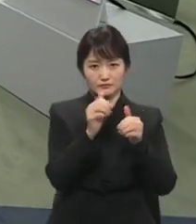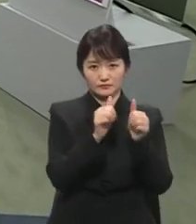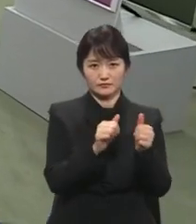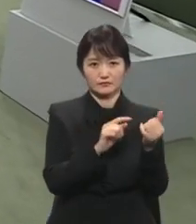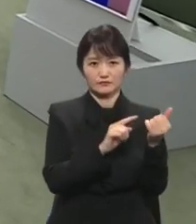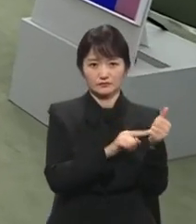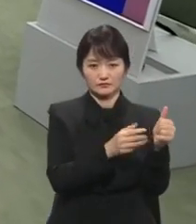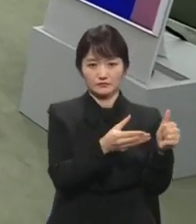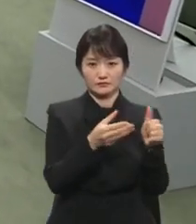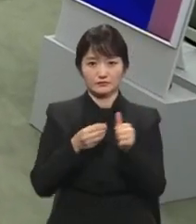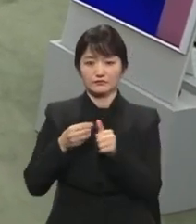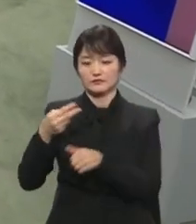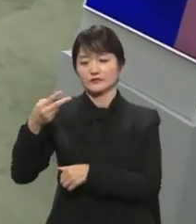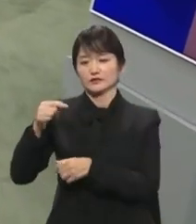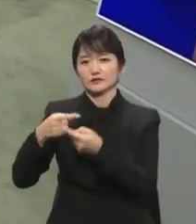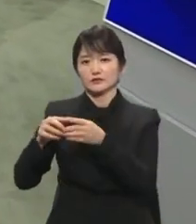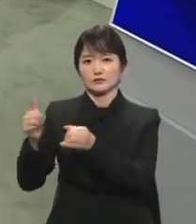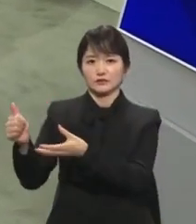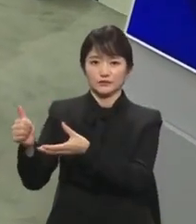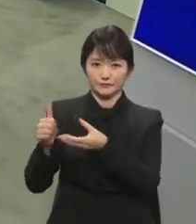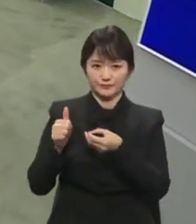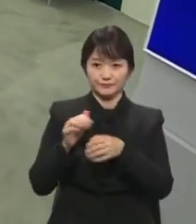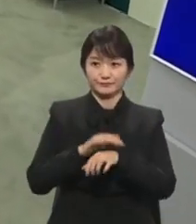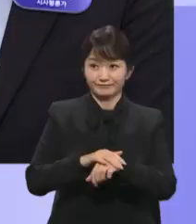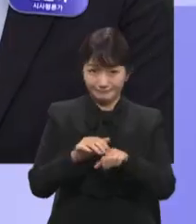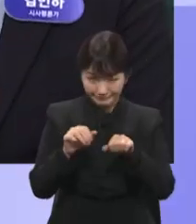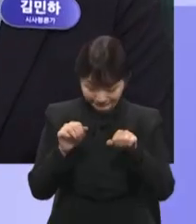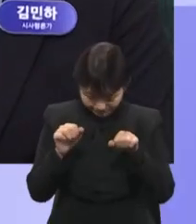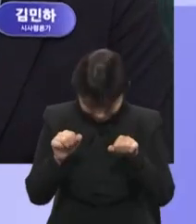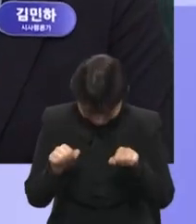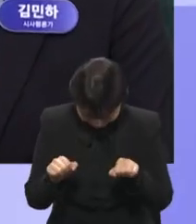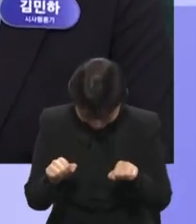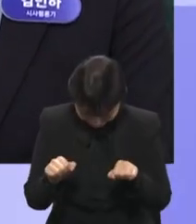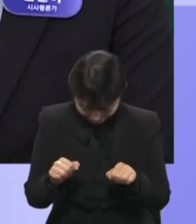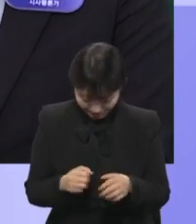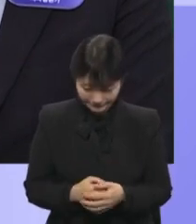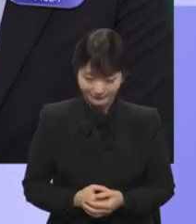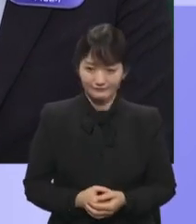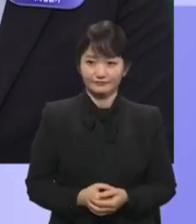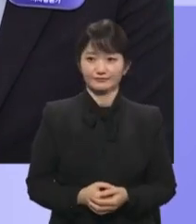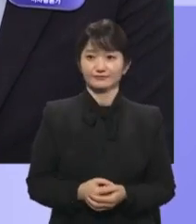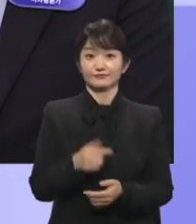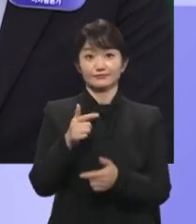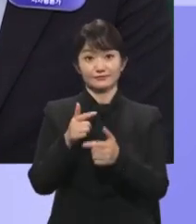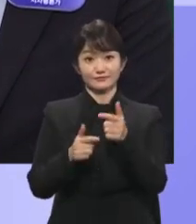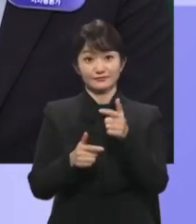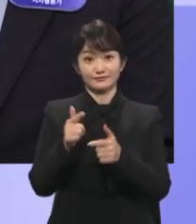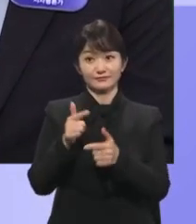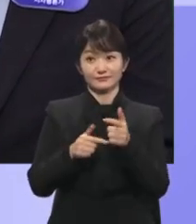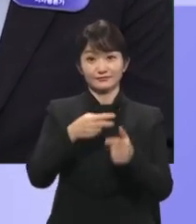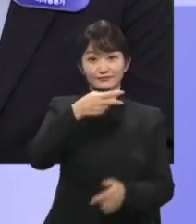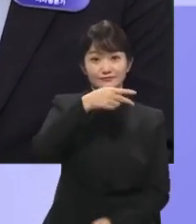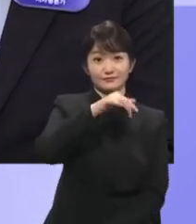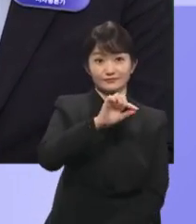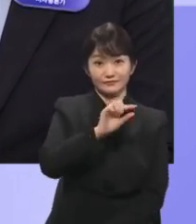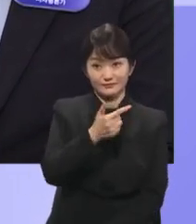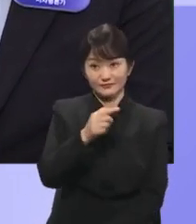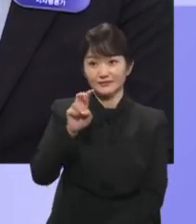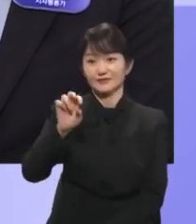김민아 시사 평론과 두 분 모셨습니다 안녕하세요네 안녕하세요네 목요일에 신민하